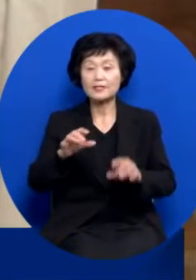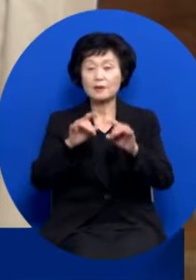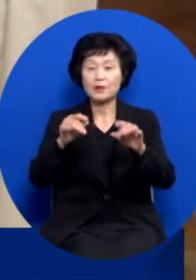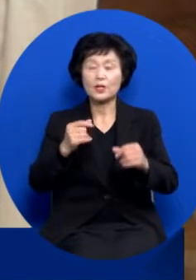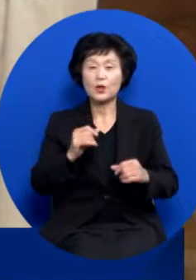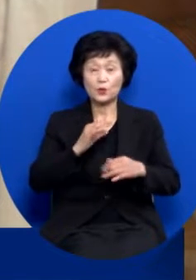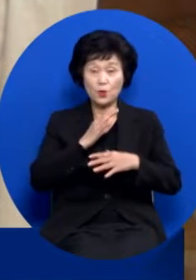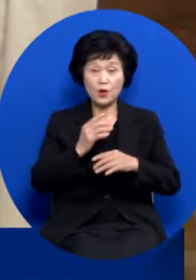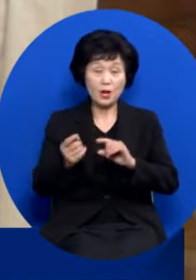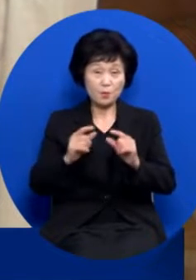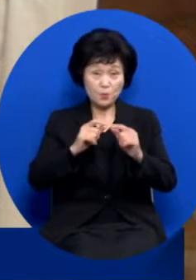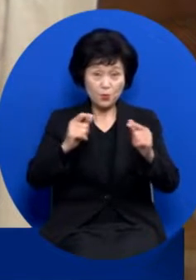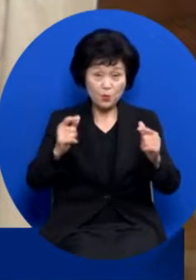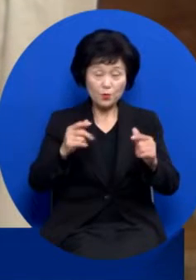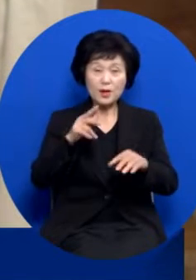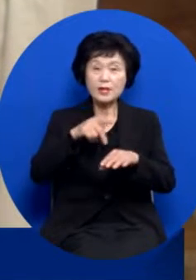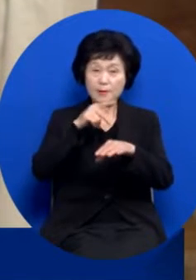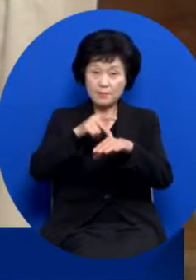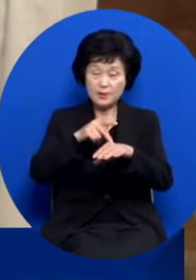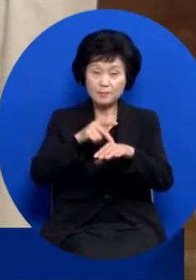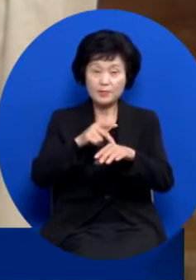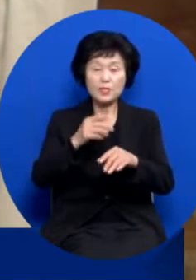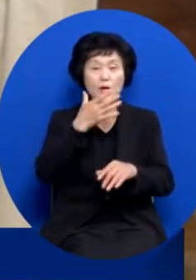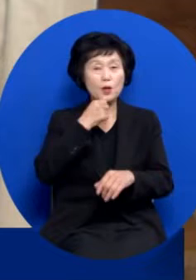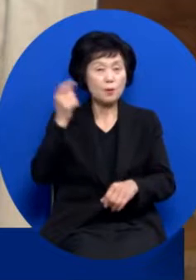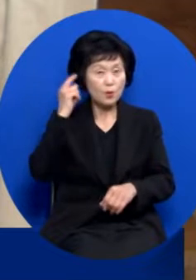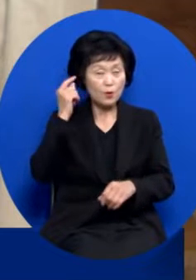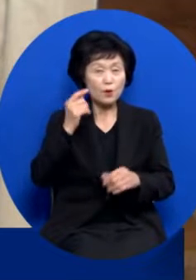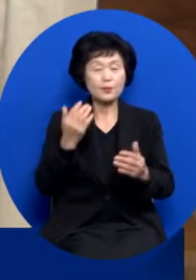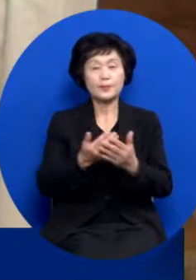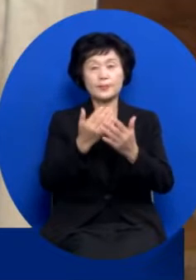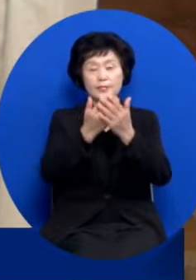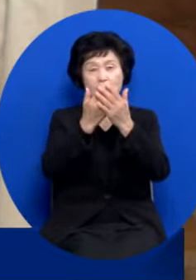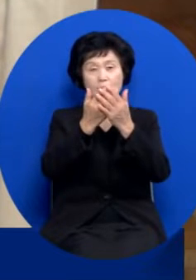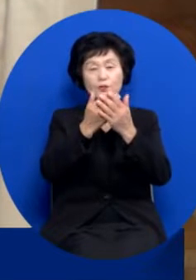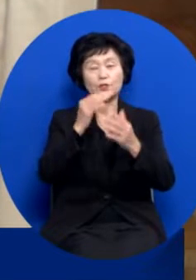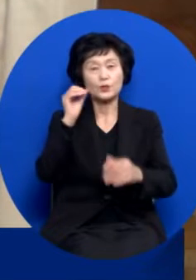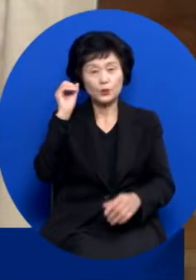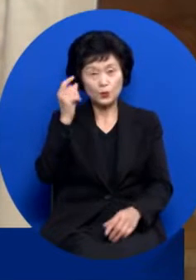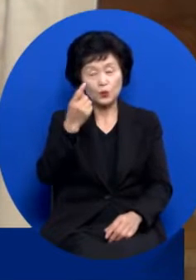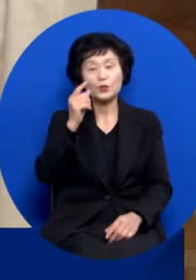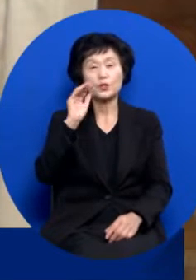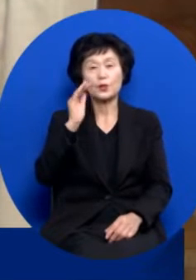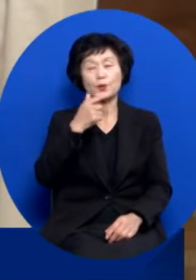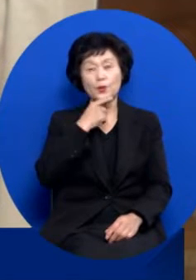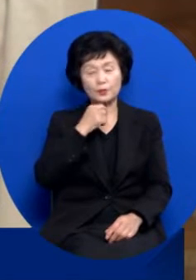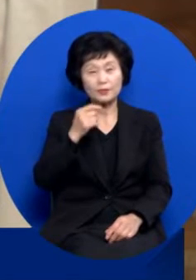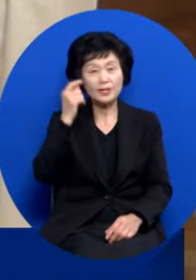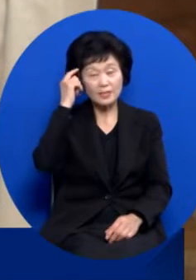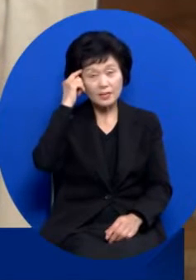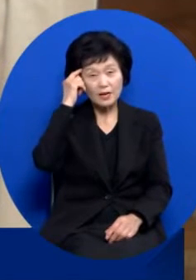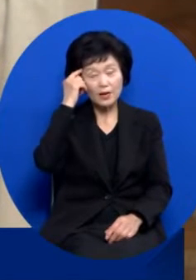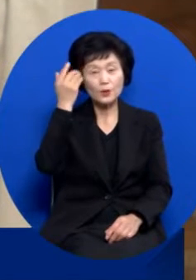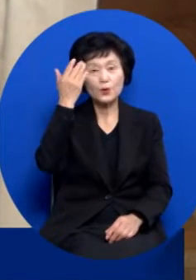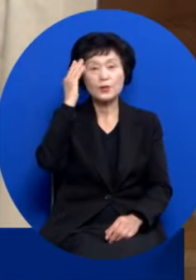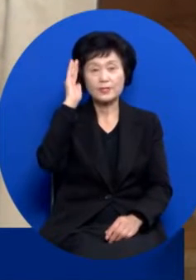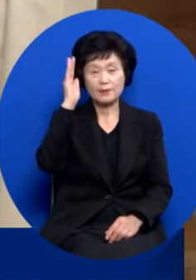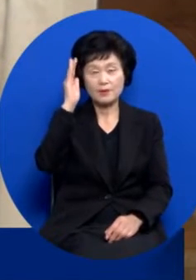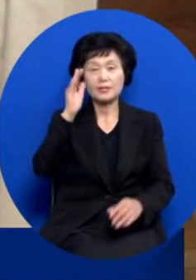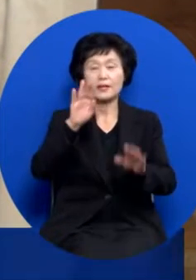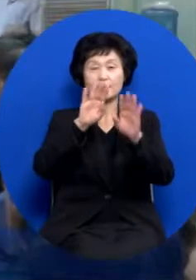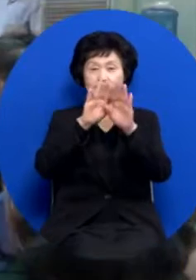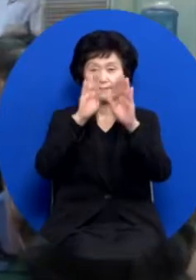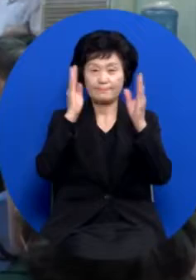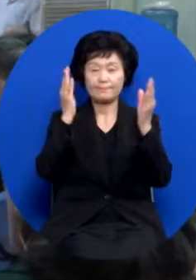다시 한번 필리핀이 성장하는 그런 계기가 되어야 되겠다. 그런 마음을 가지고 이 세미나를 개최하게